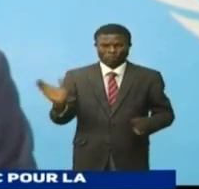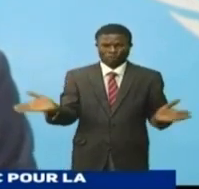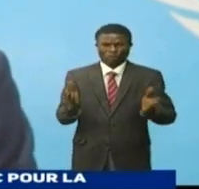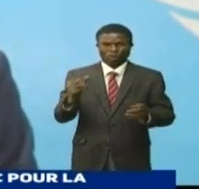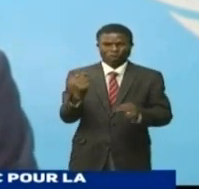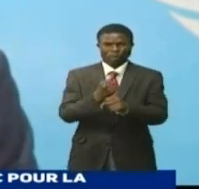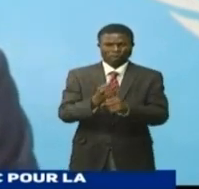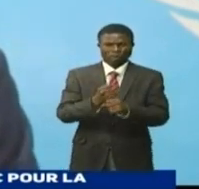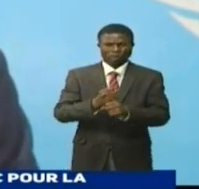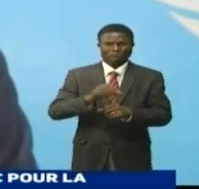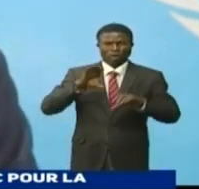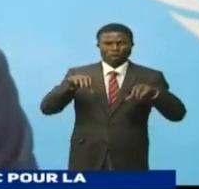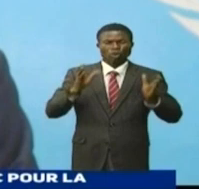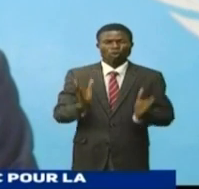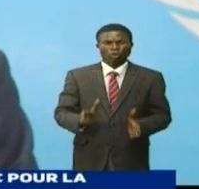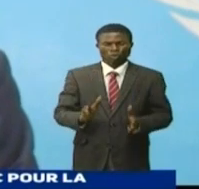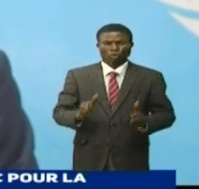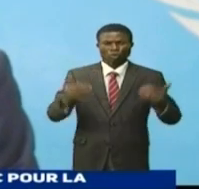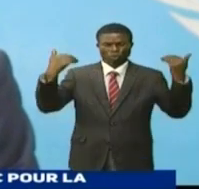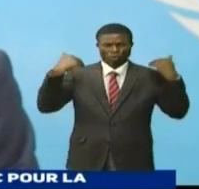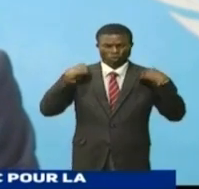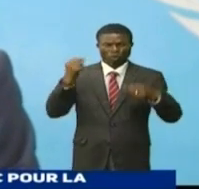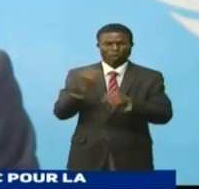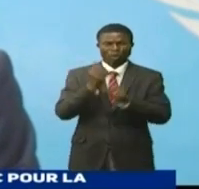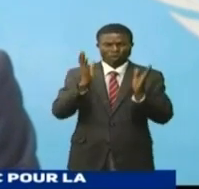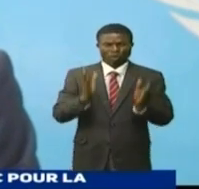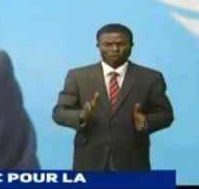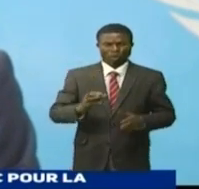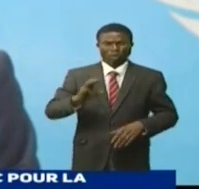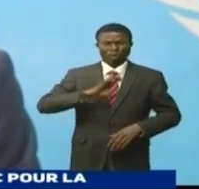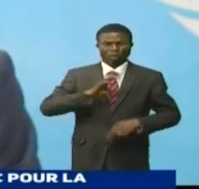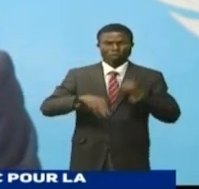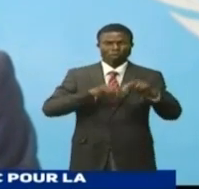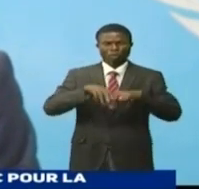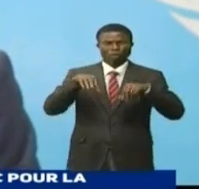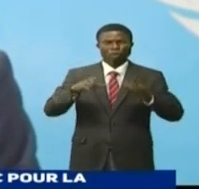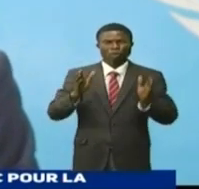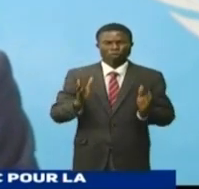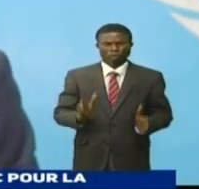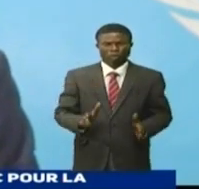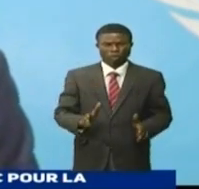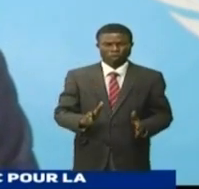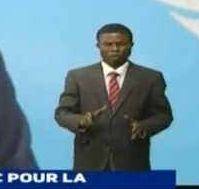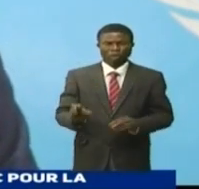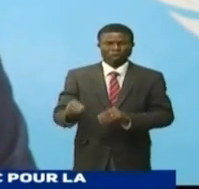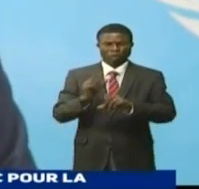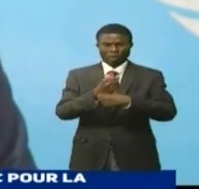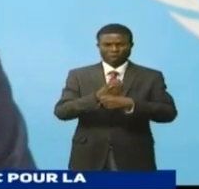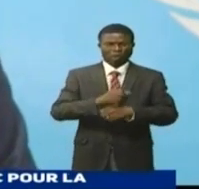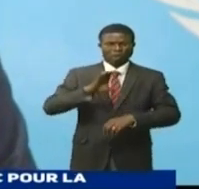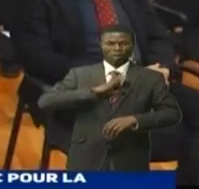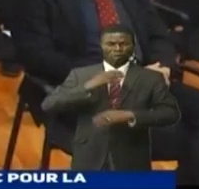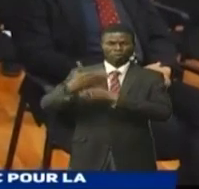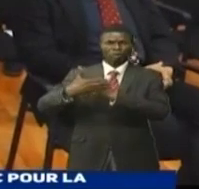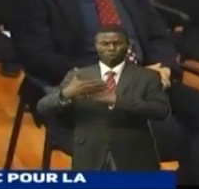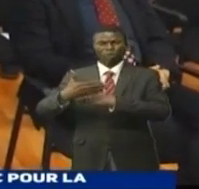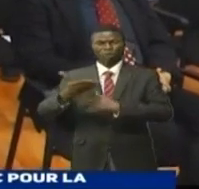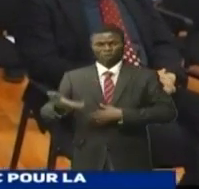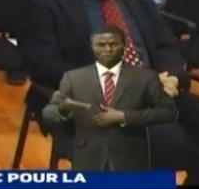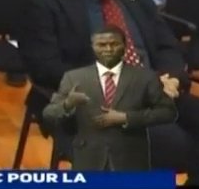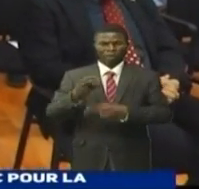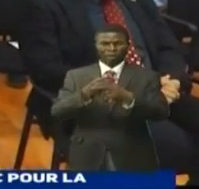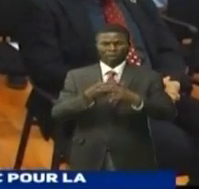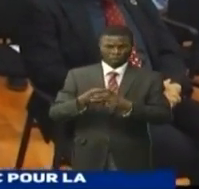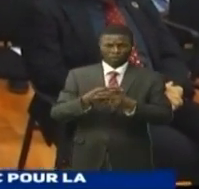la restauration de l'autorité de l'État et la professionnalisation de la Police nationale congolaise par la mise en place de la police la possibilité la sécurité